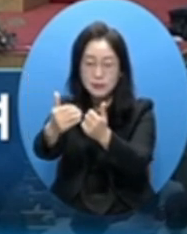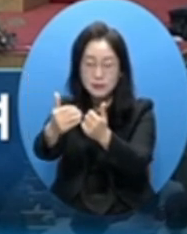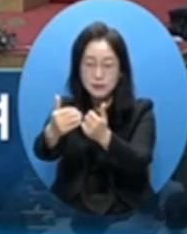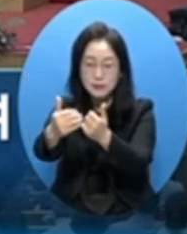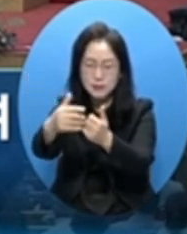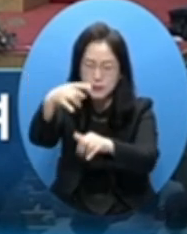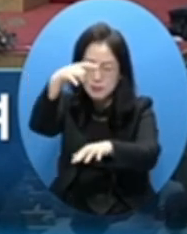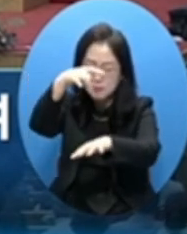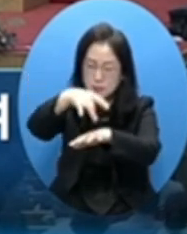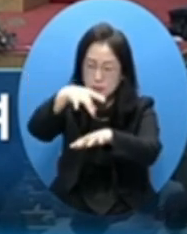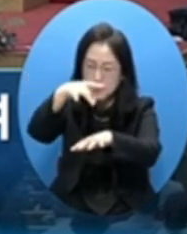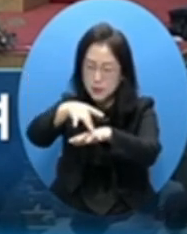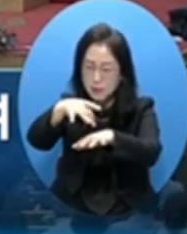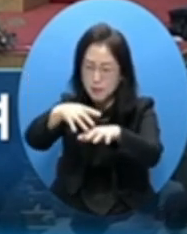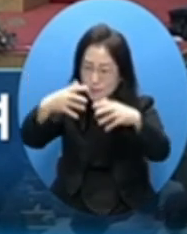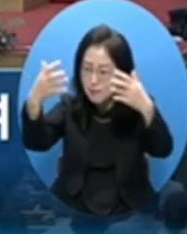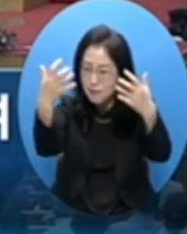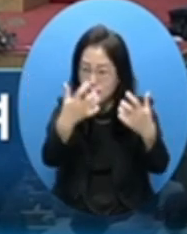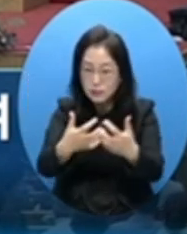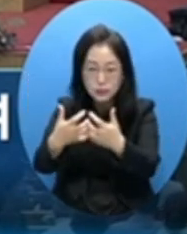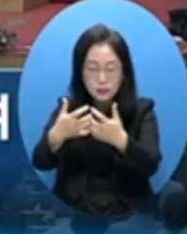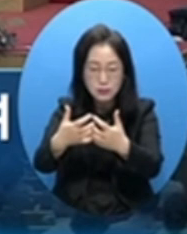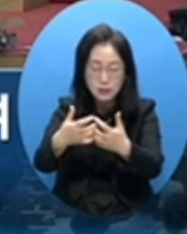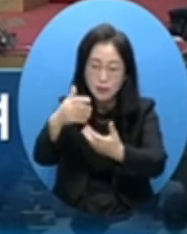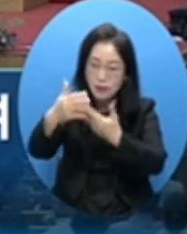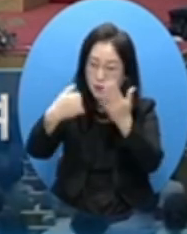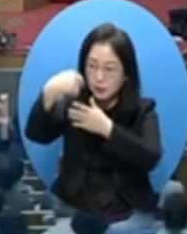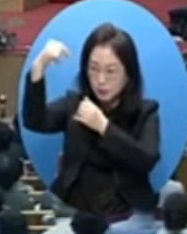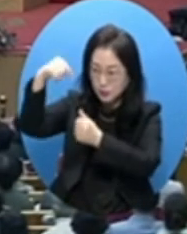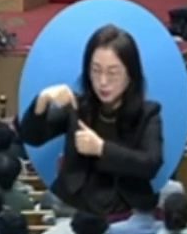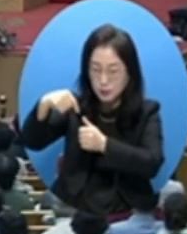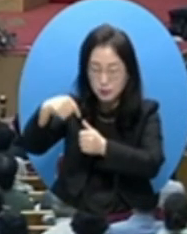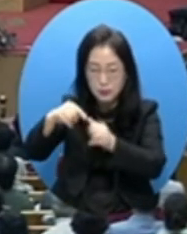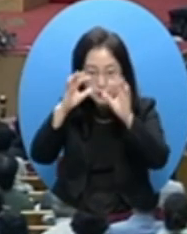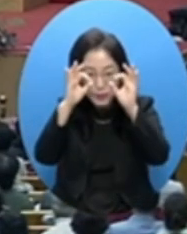마른 뼈가 가득한 골짜기에 한 명령을